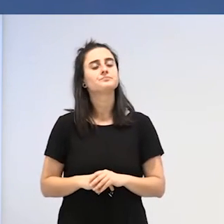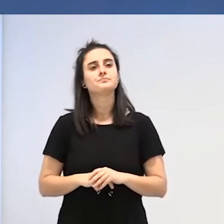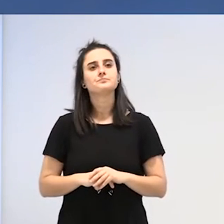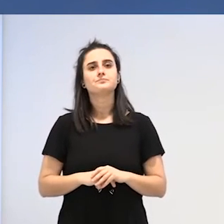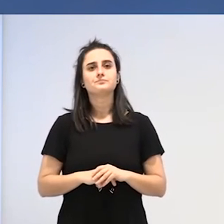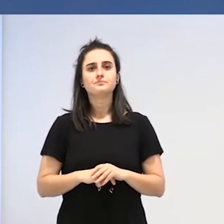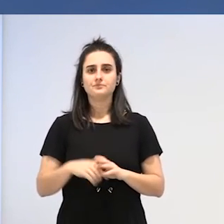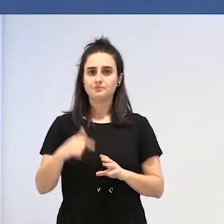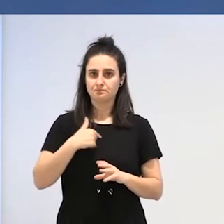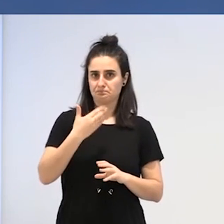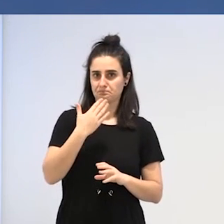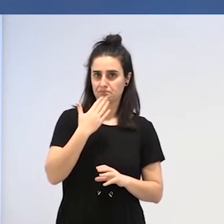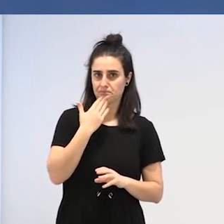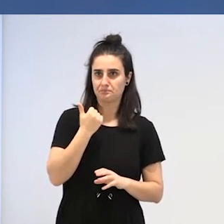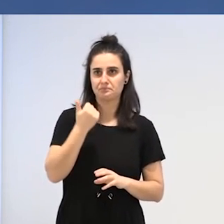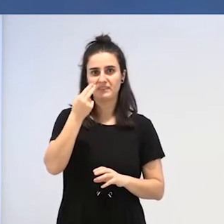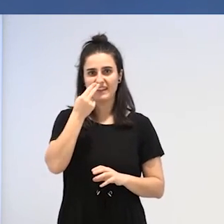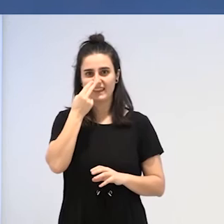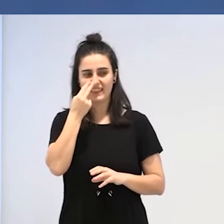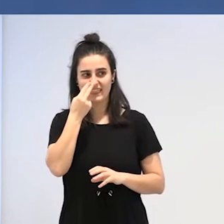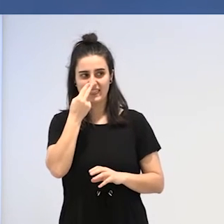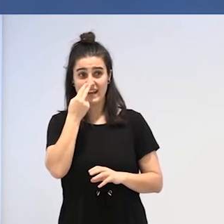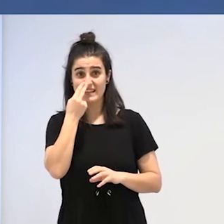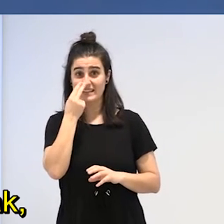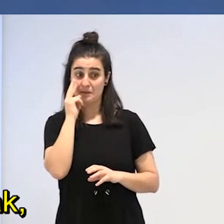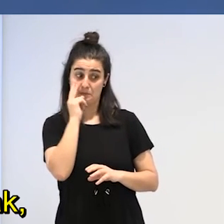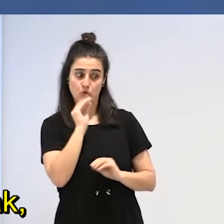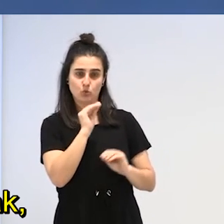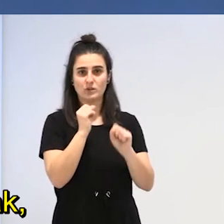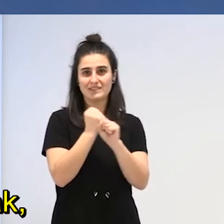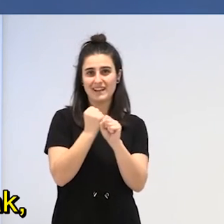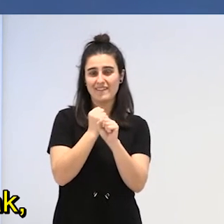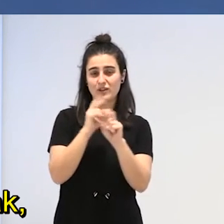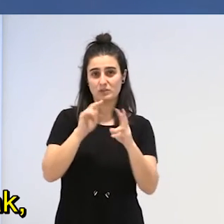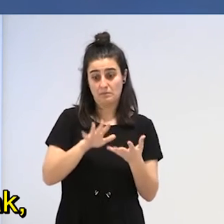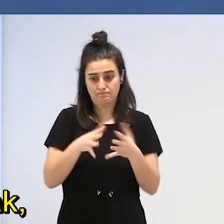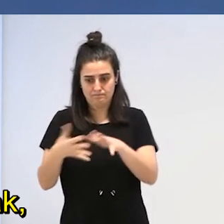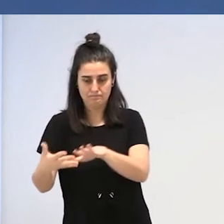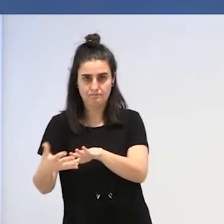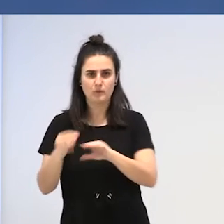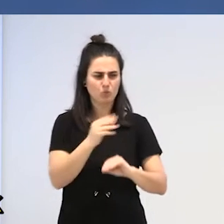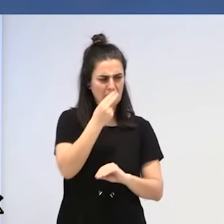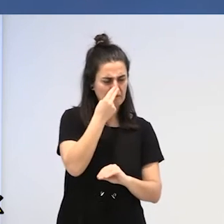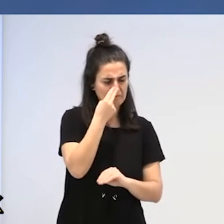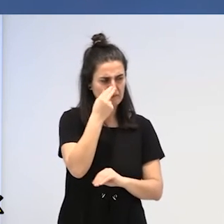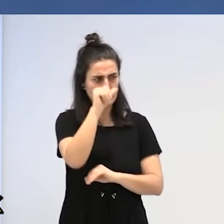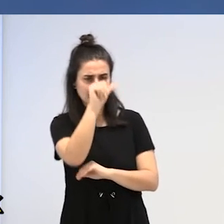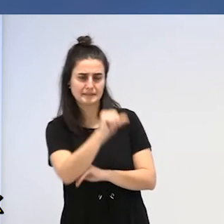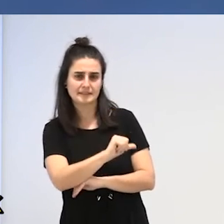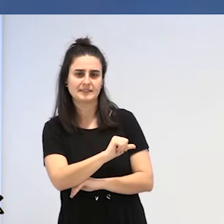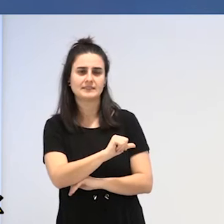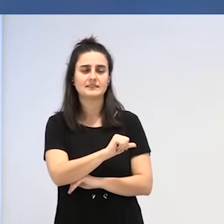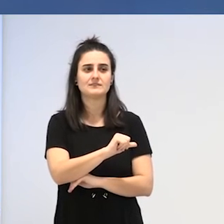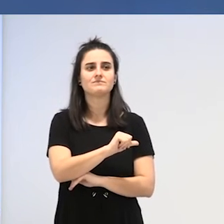interesgarria iruditzen zait zure lana ikusita, itzulpen lana eta zure interesak gehien bat